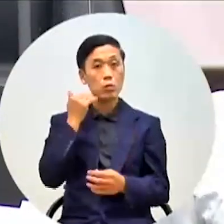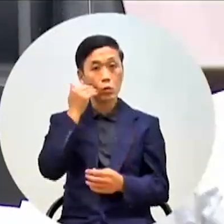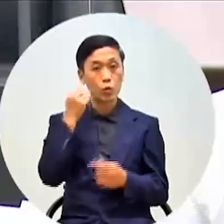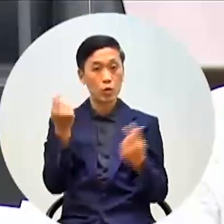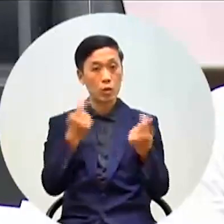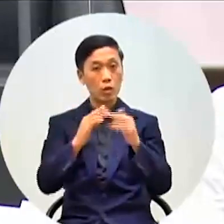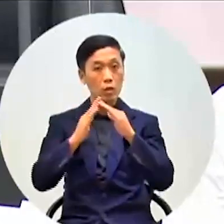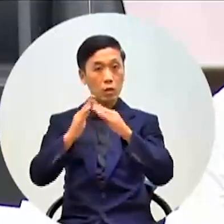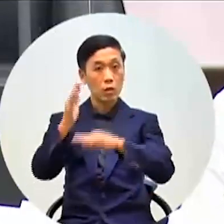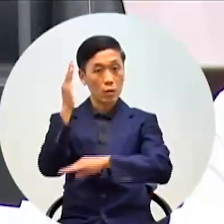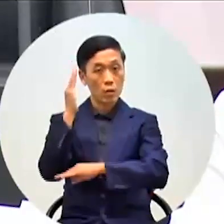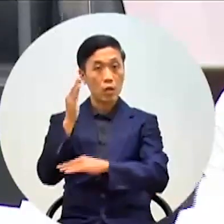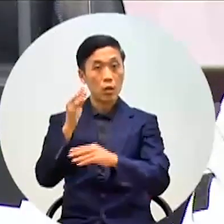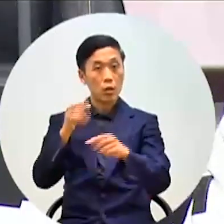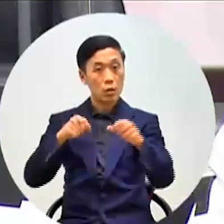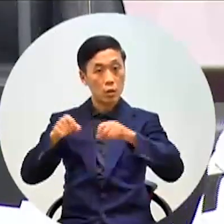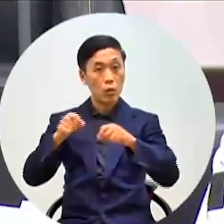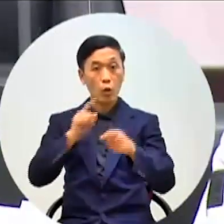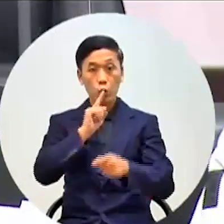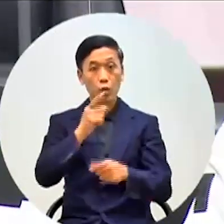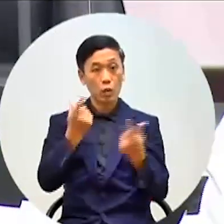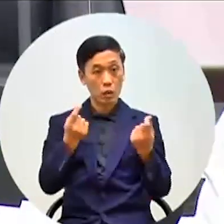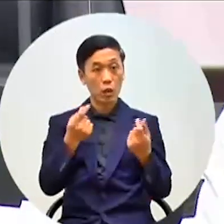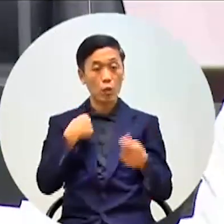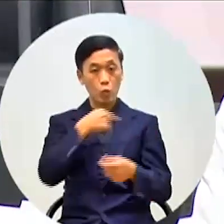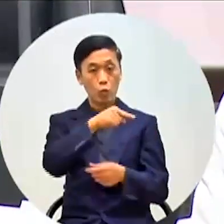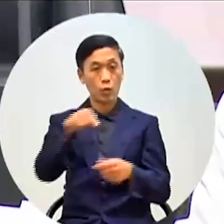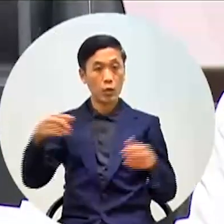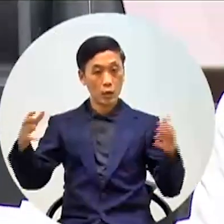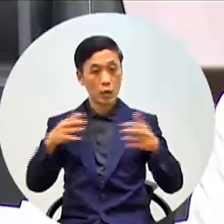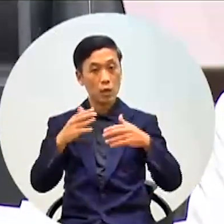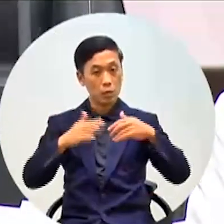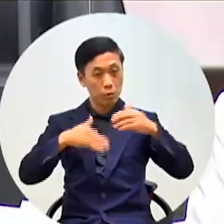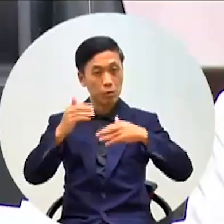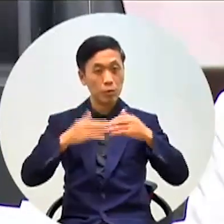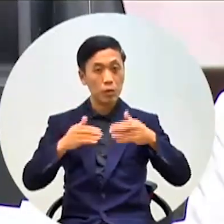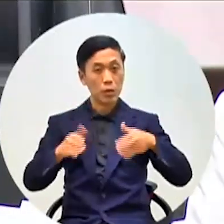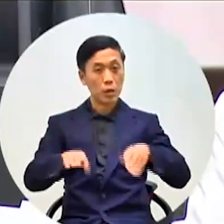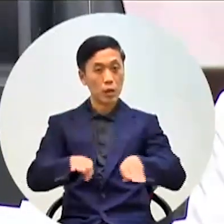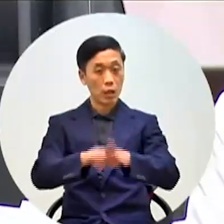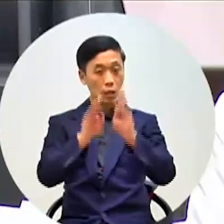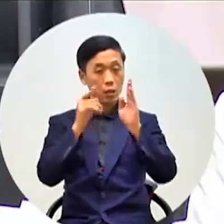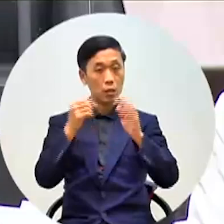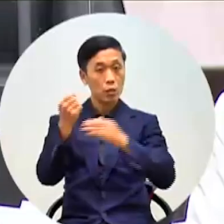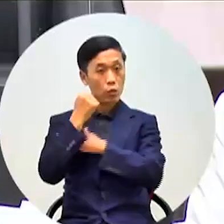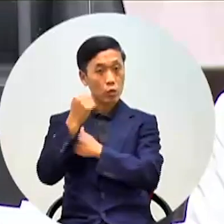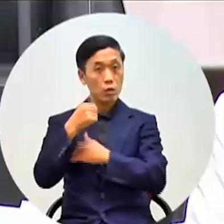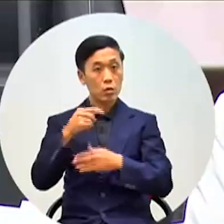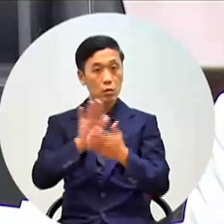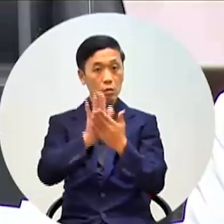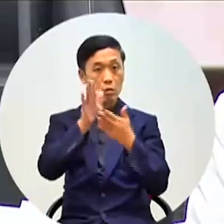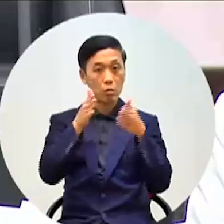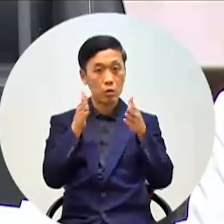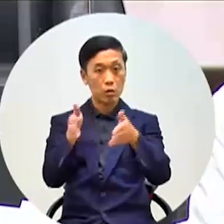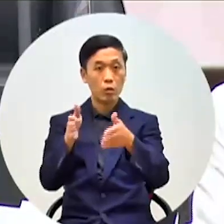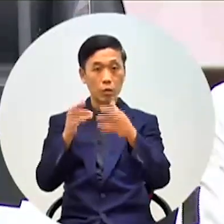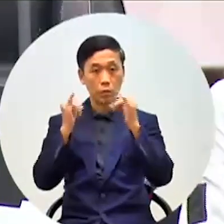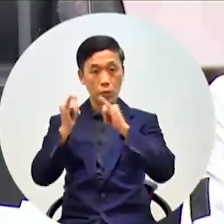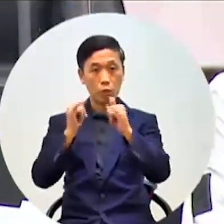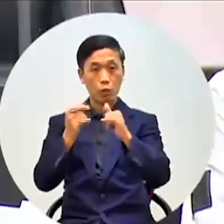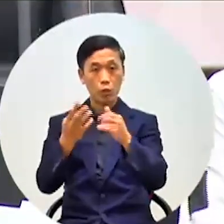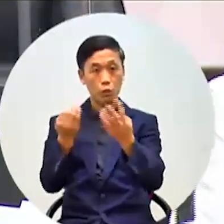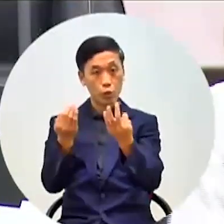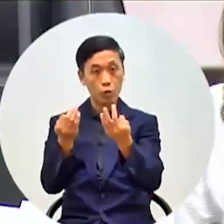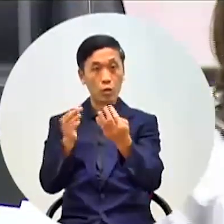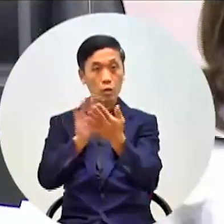市政所说的，好，我们一起呢全部动起来了，有没有办法未来呢把我们的这个人口数外来迁